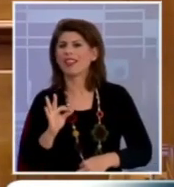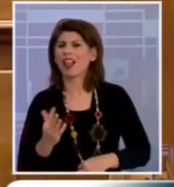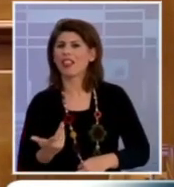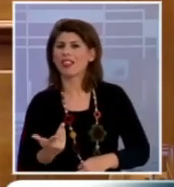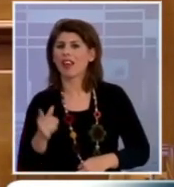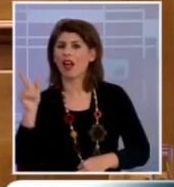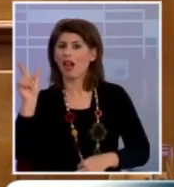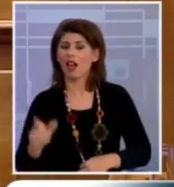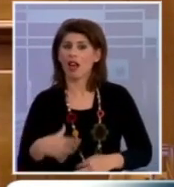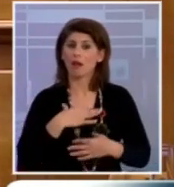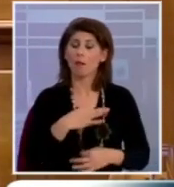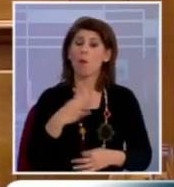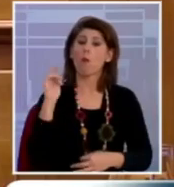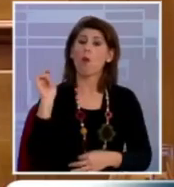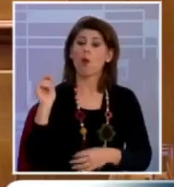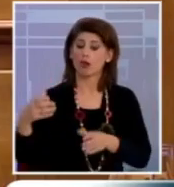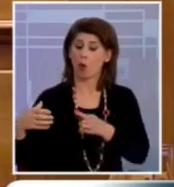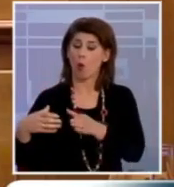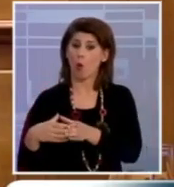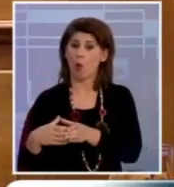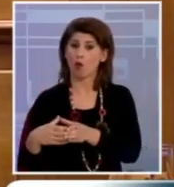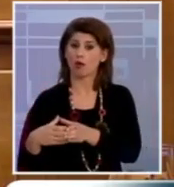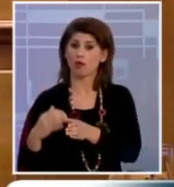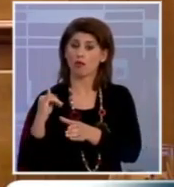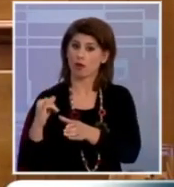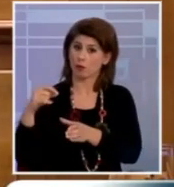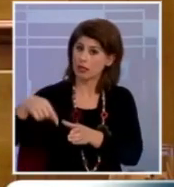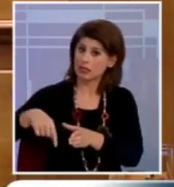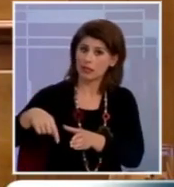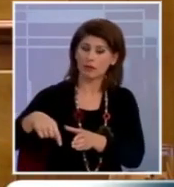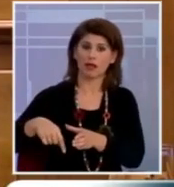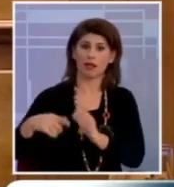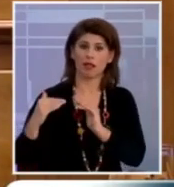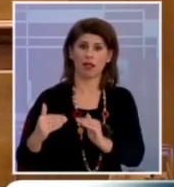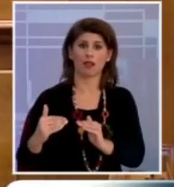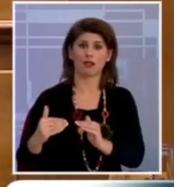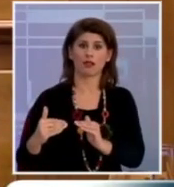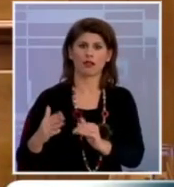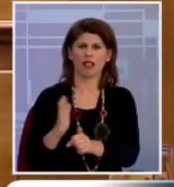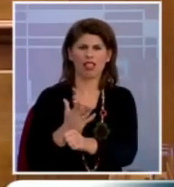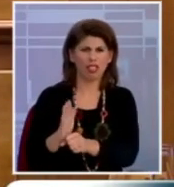από έναν εκπρόσωπο ενός πολιτικού χώρου που ακόμη και σημαίνει κατάσταση συντριμιών,